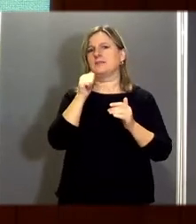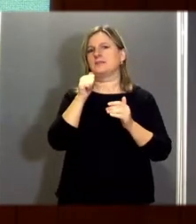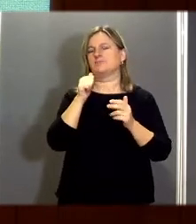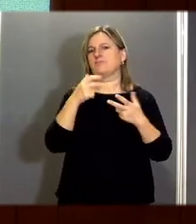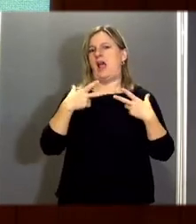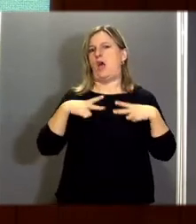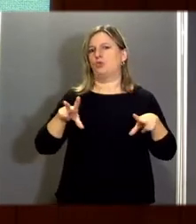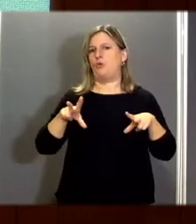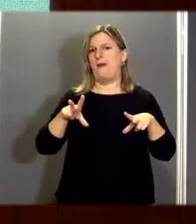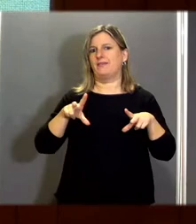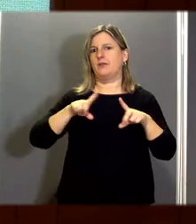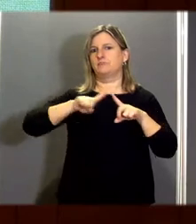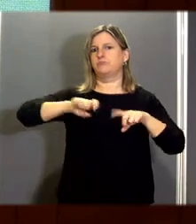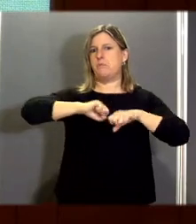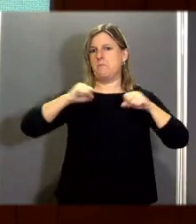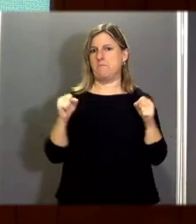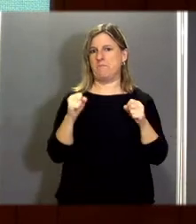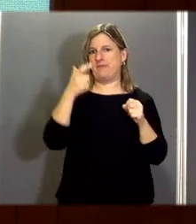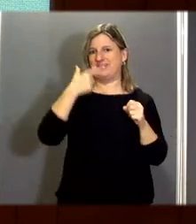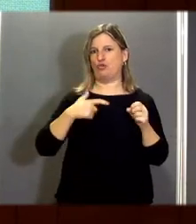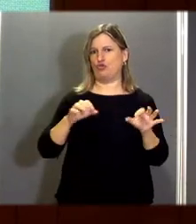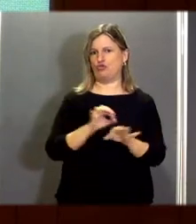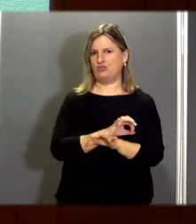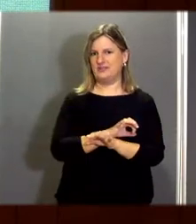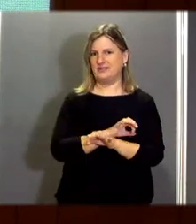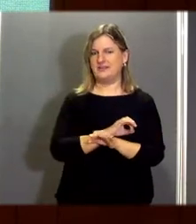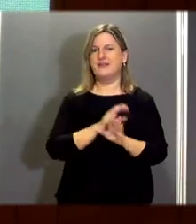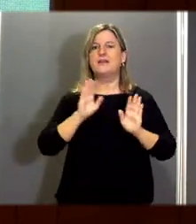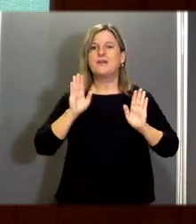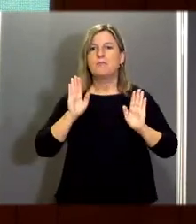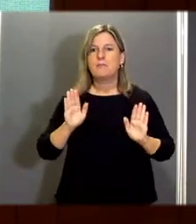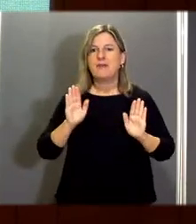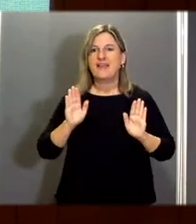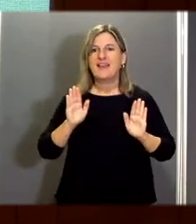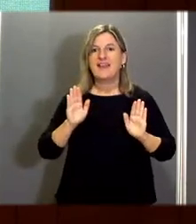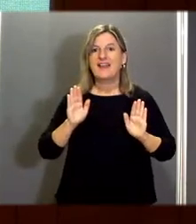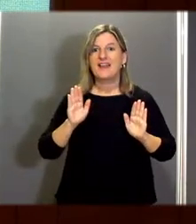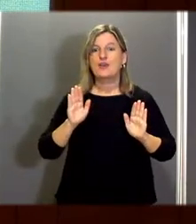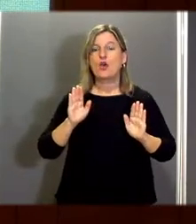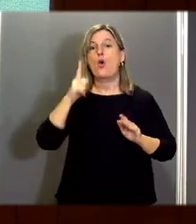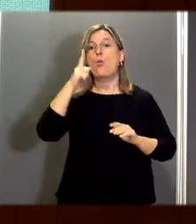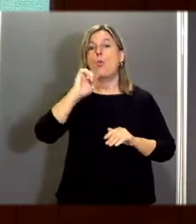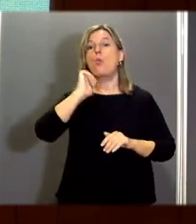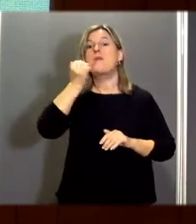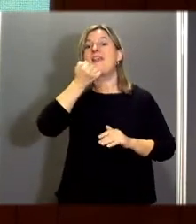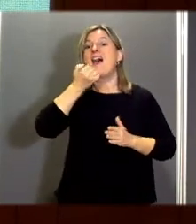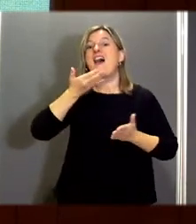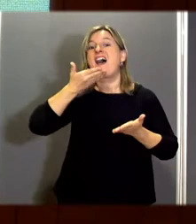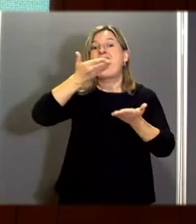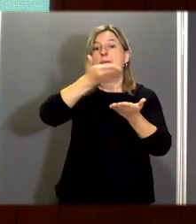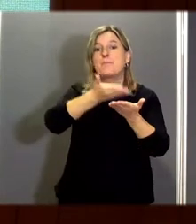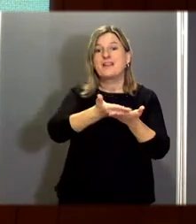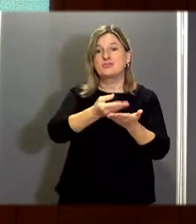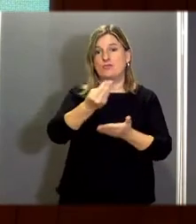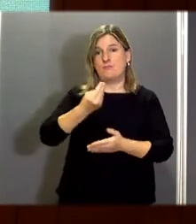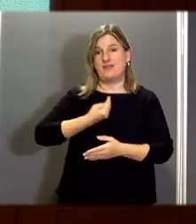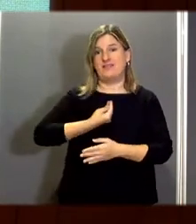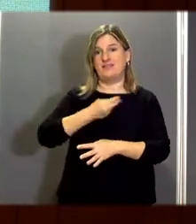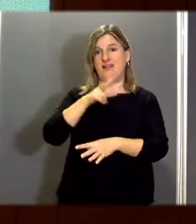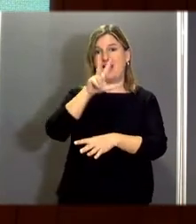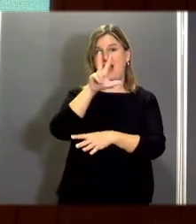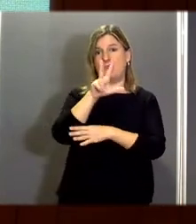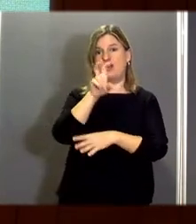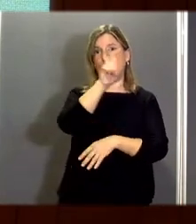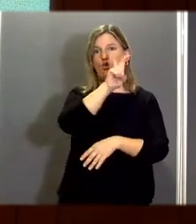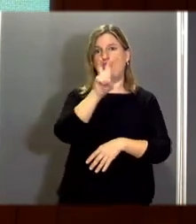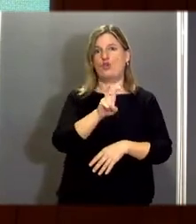se'n va suspendre l'entrada a presó. No sense una última apel·lació per part de l'advocat José